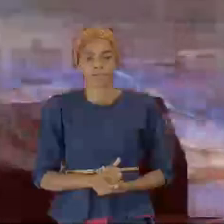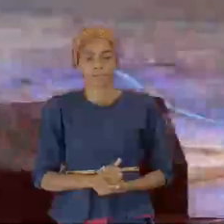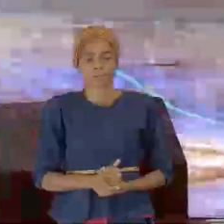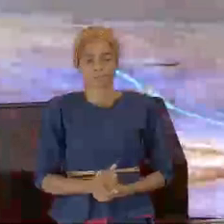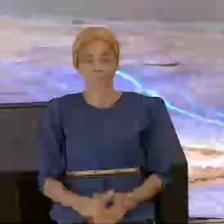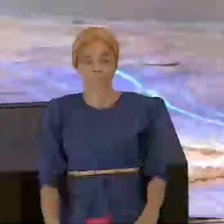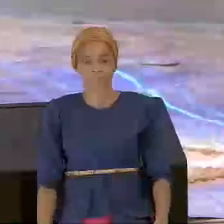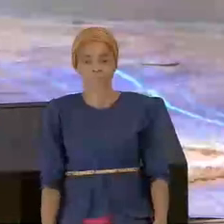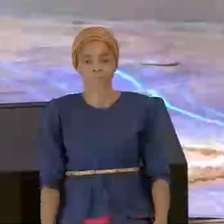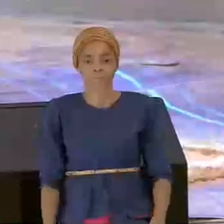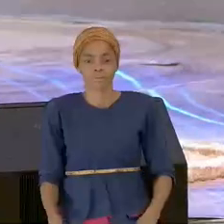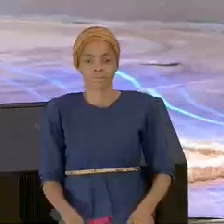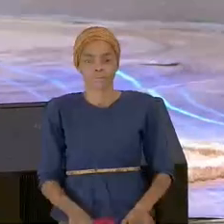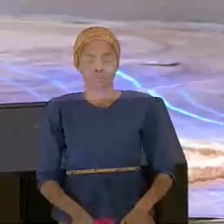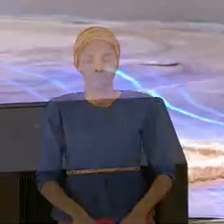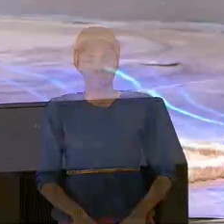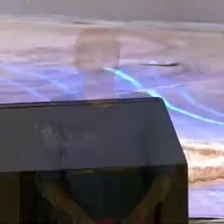Mon cri,